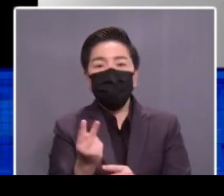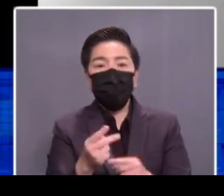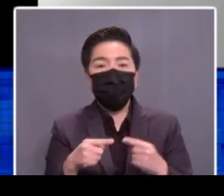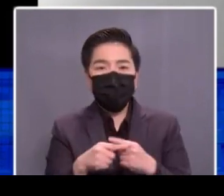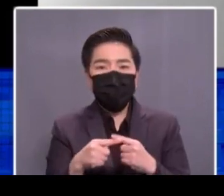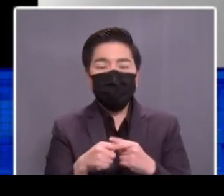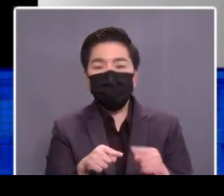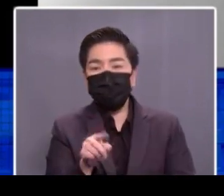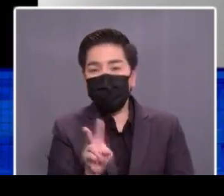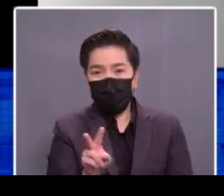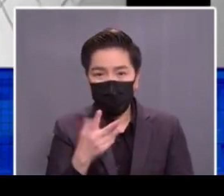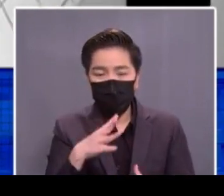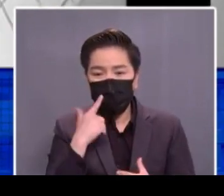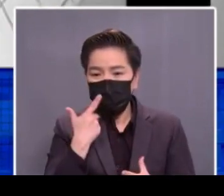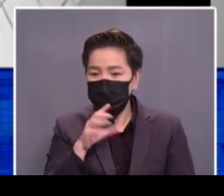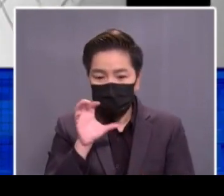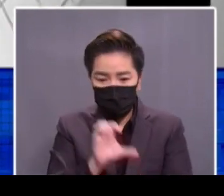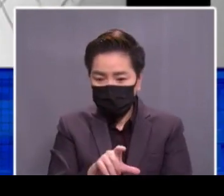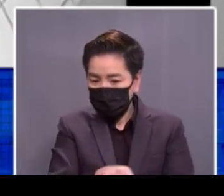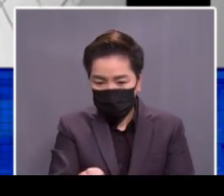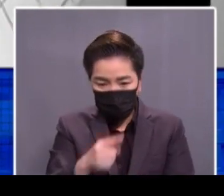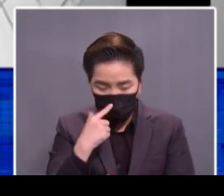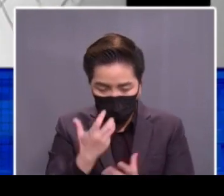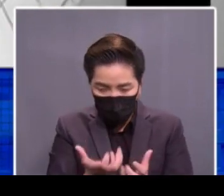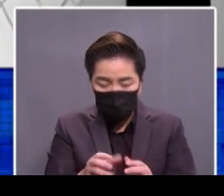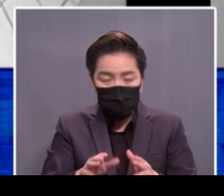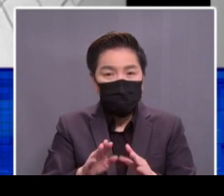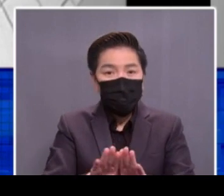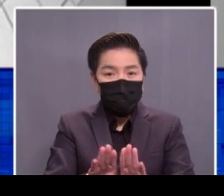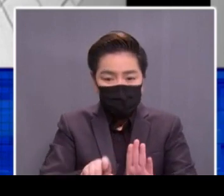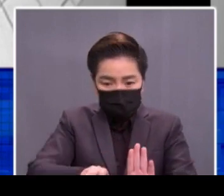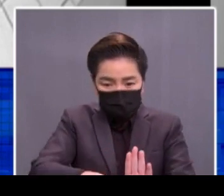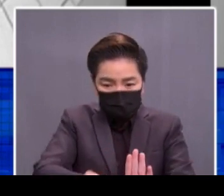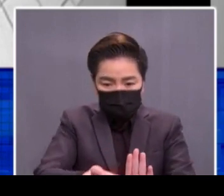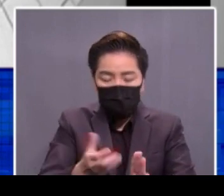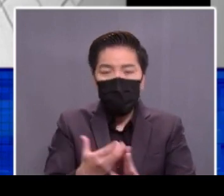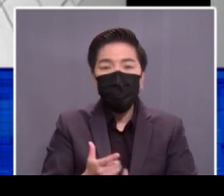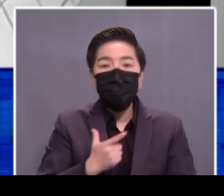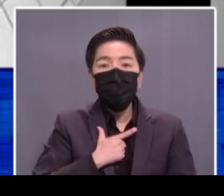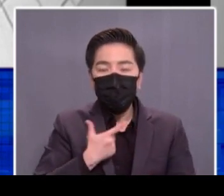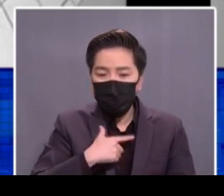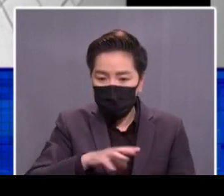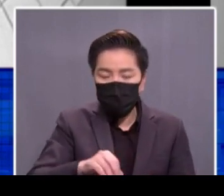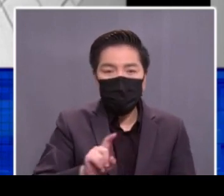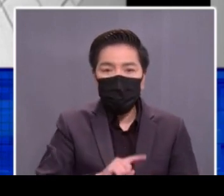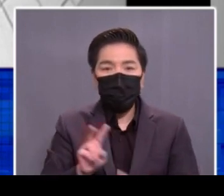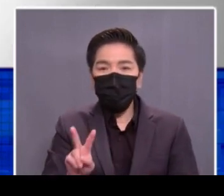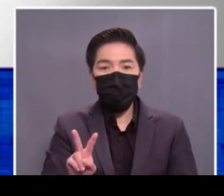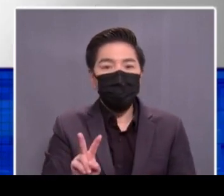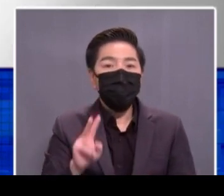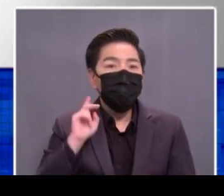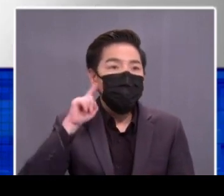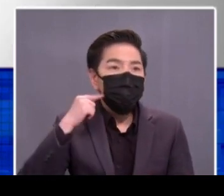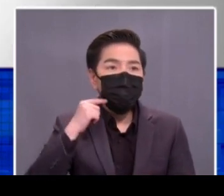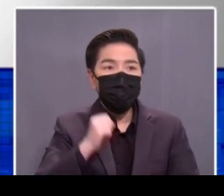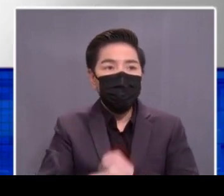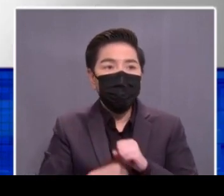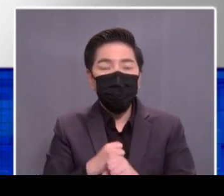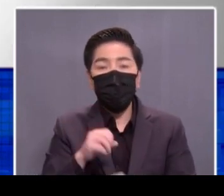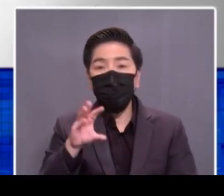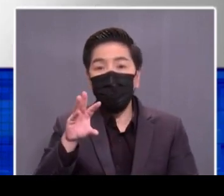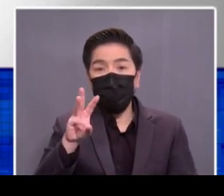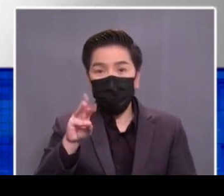ายคนจนได้รับบาดเจ็บแล้วก็บังคับให้ผู้เสียหายนั้นเปิดตู้เซฟเพื่อต้องการจะเอาทรัพย์แต่ว่าผู้เสียหายซึ่งเป็นหญิงอายุ65